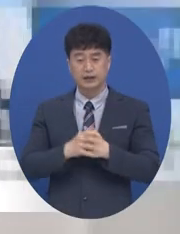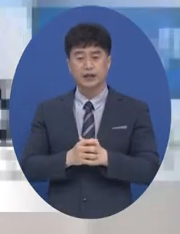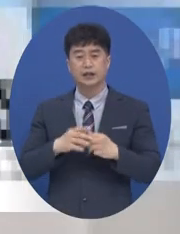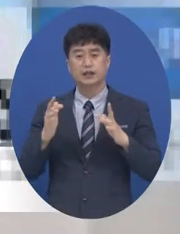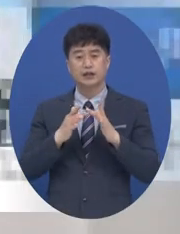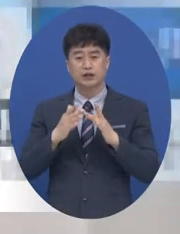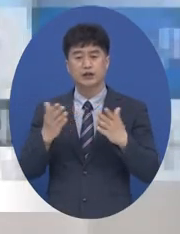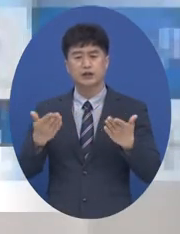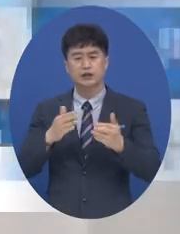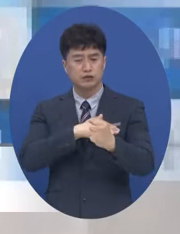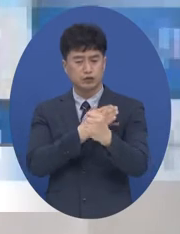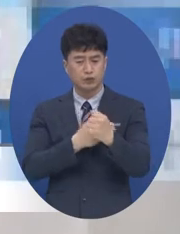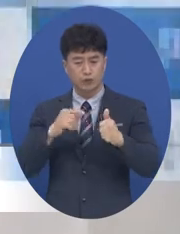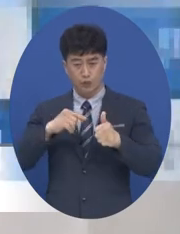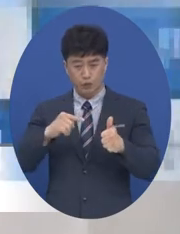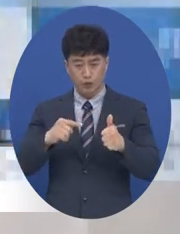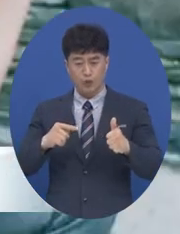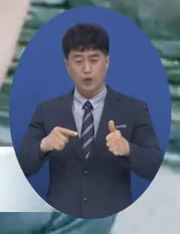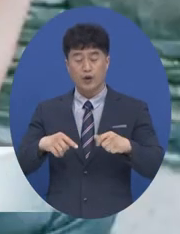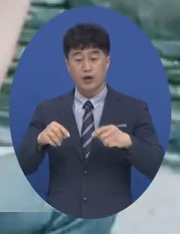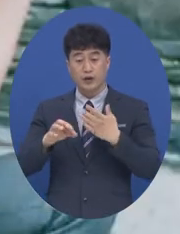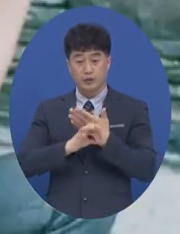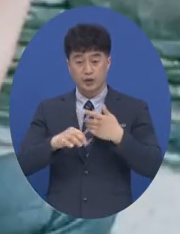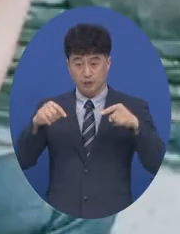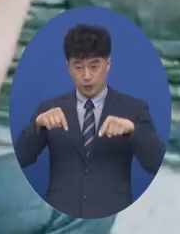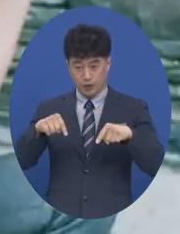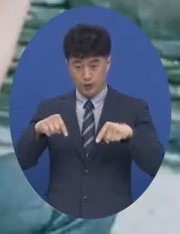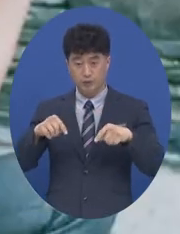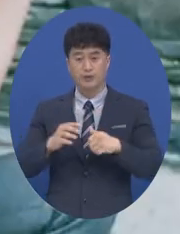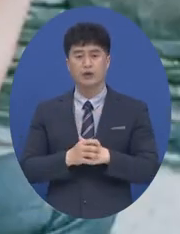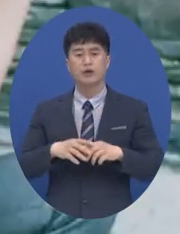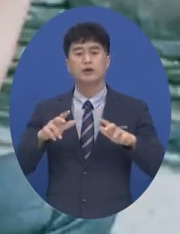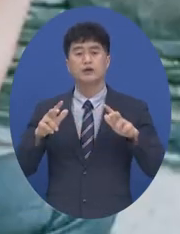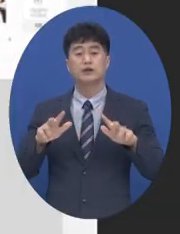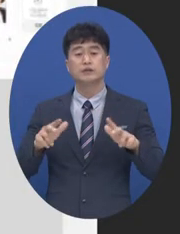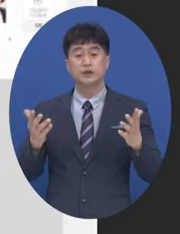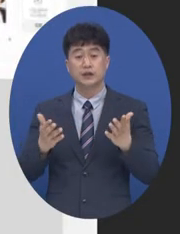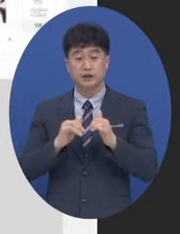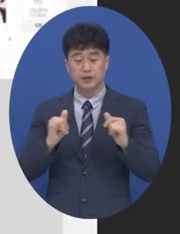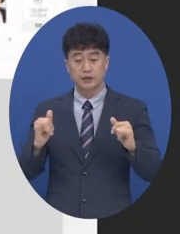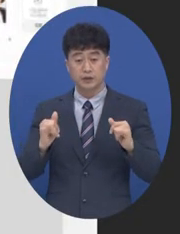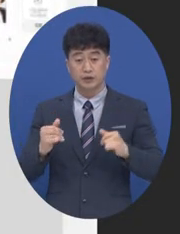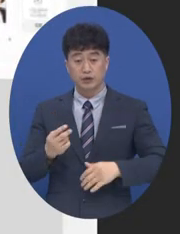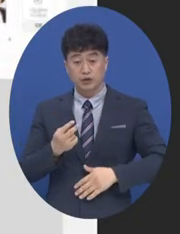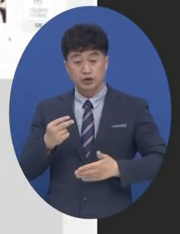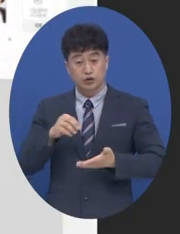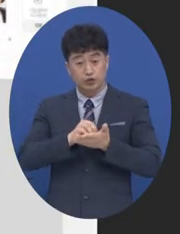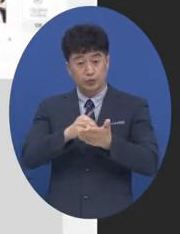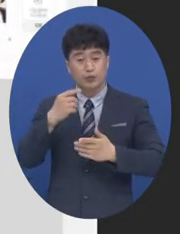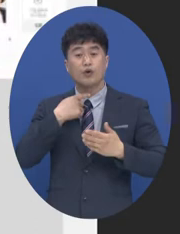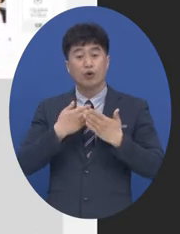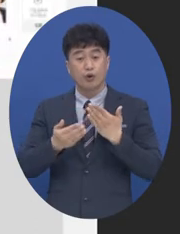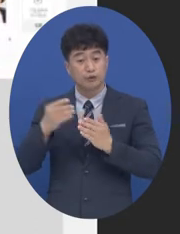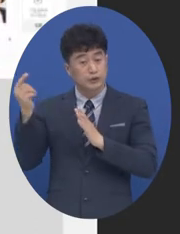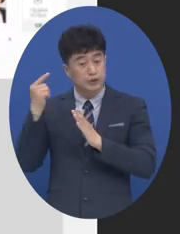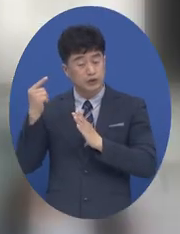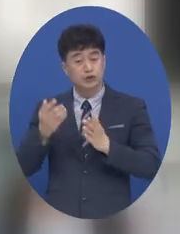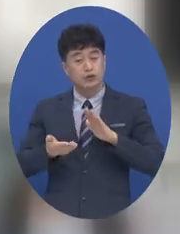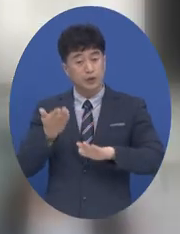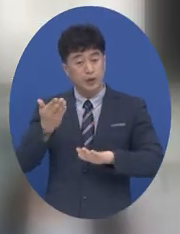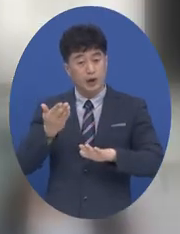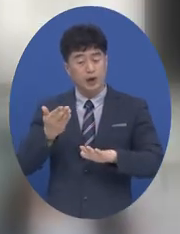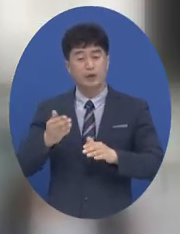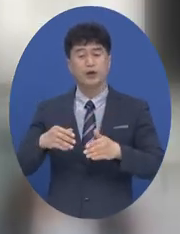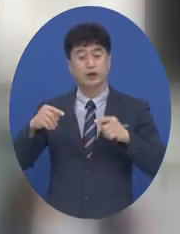온라인으로 직무 역량 교육과 모의 면접이 이뤄지고 현직자들로부터 생생한 취업 경험을 들을 수 있는 취업 선배와의